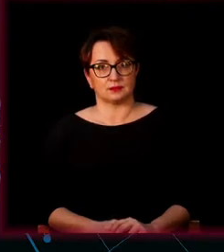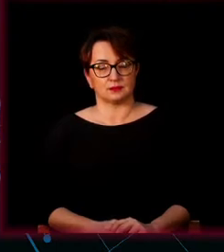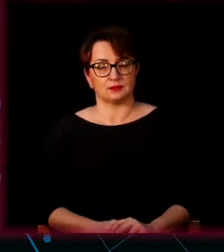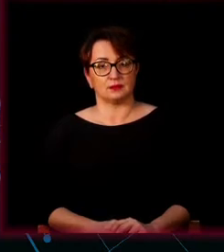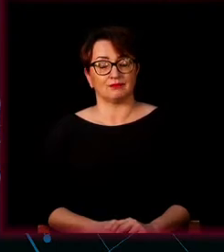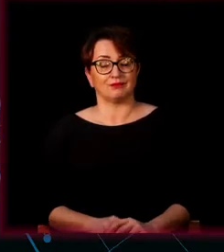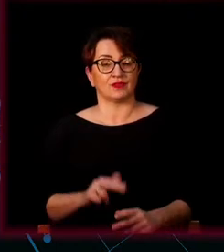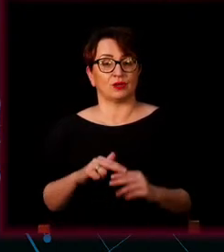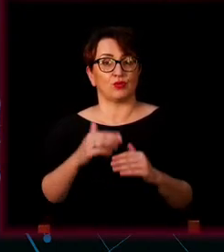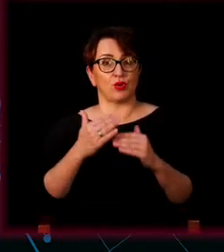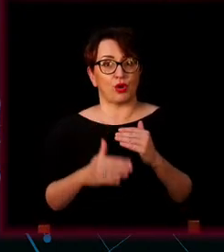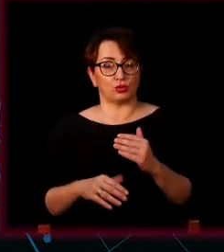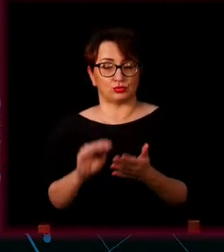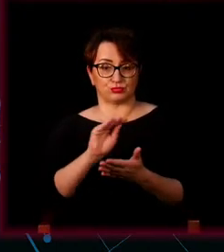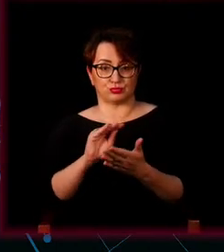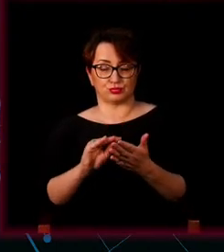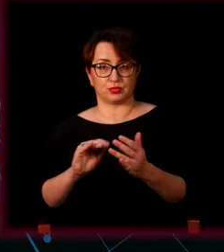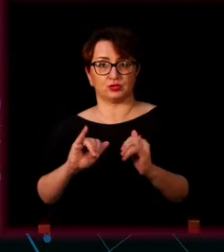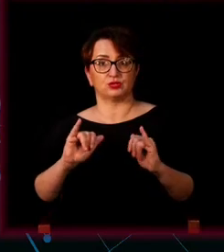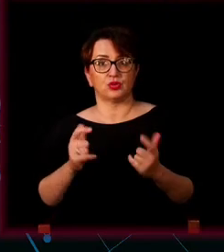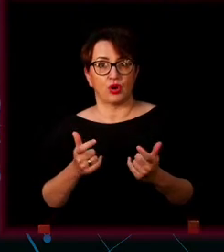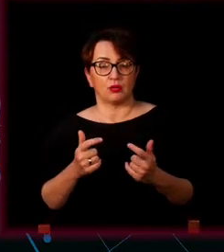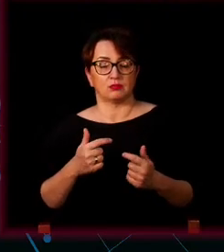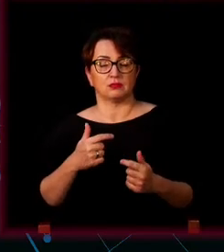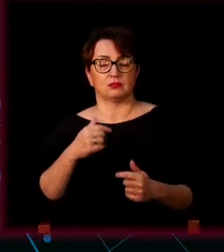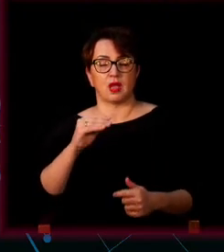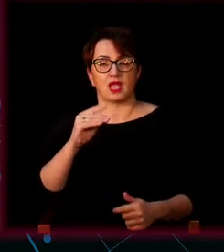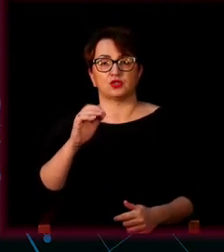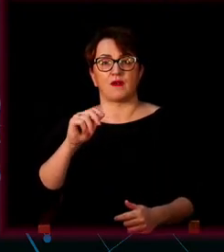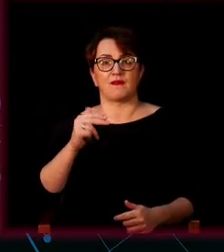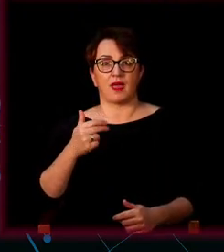Ostatecznie więc ta powieść kończy się poświęceniem Estravana,